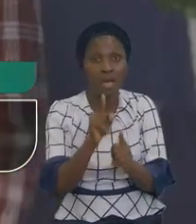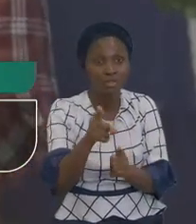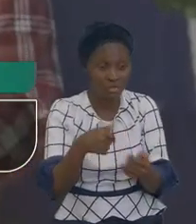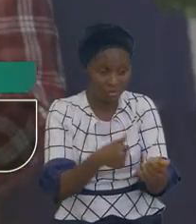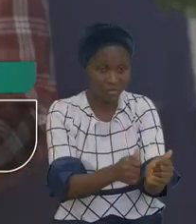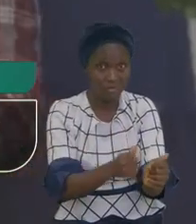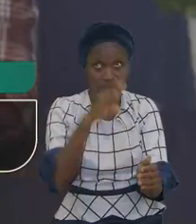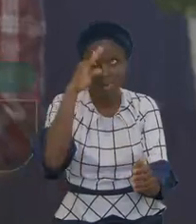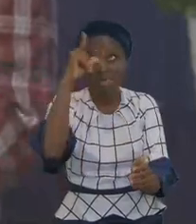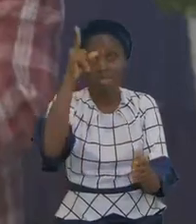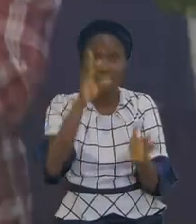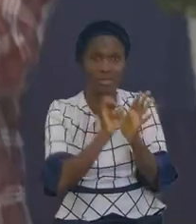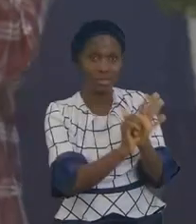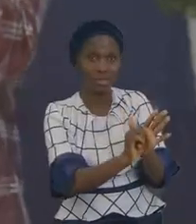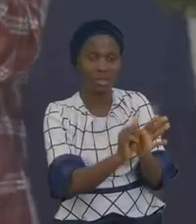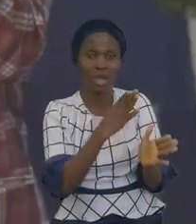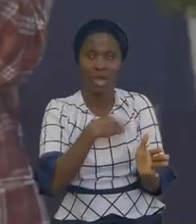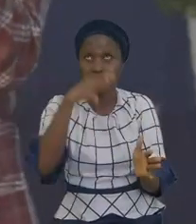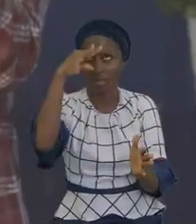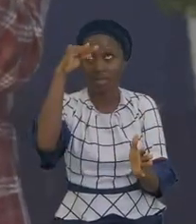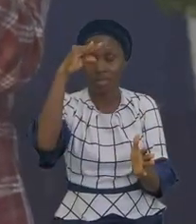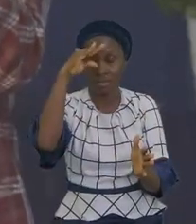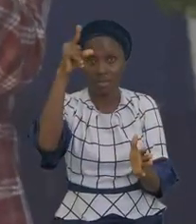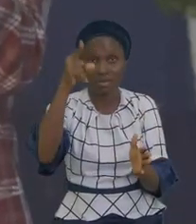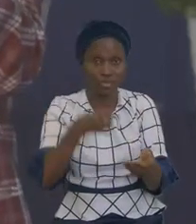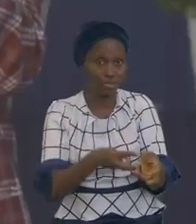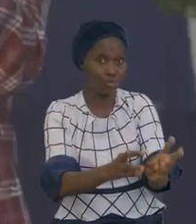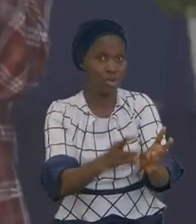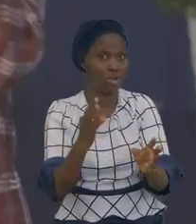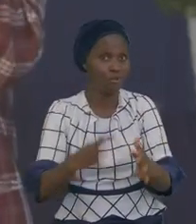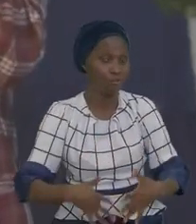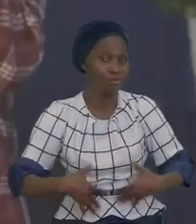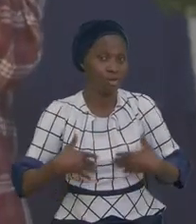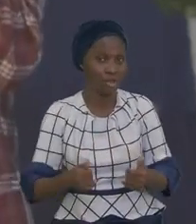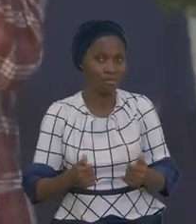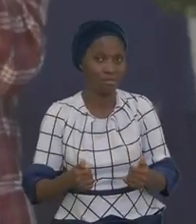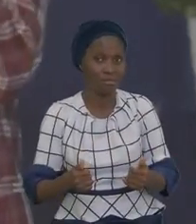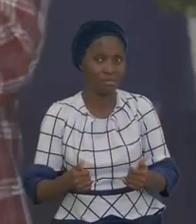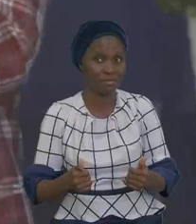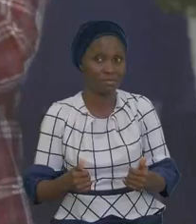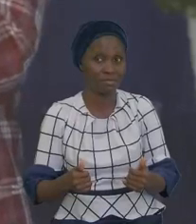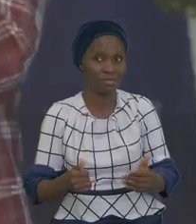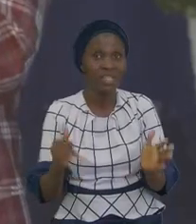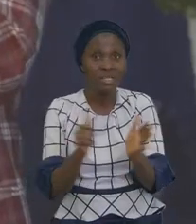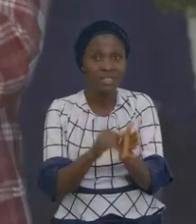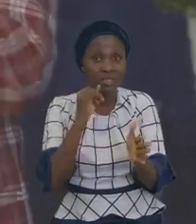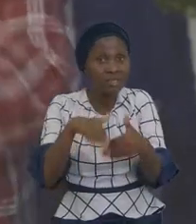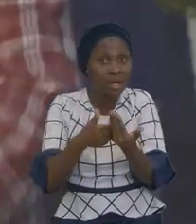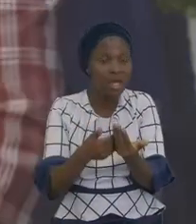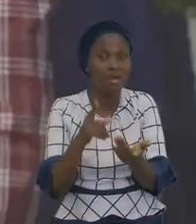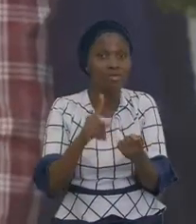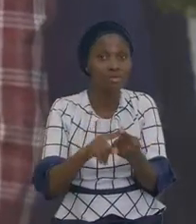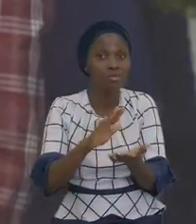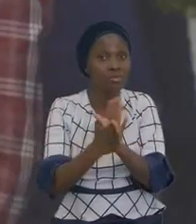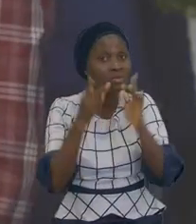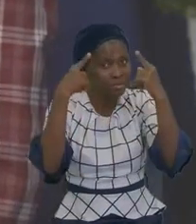comme tu suis sa manière de vivre, c'est comme ça qu'il faut réussir dans le royaume de